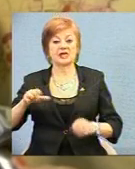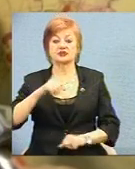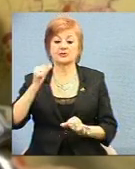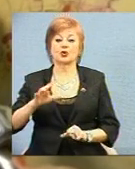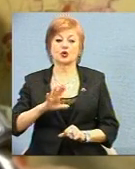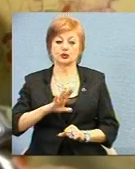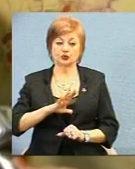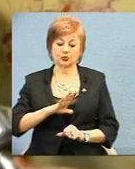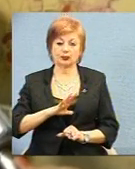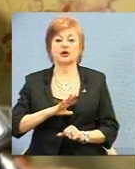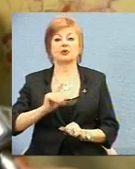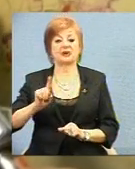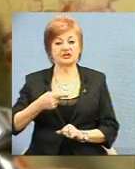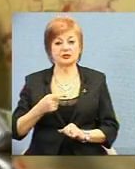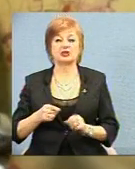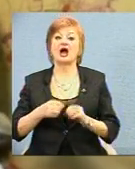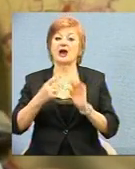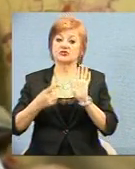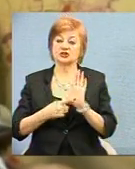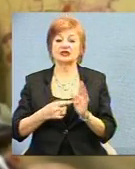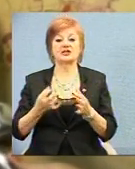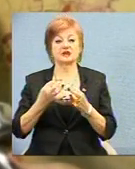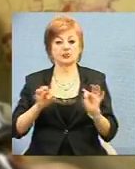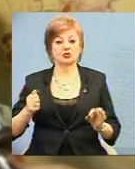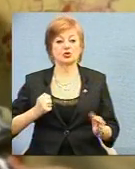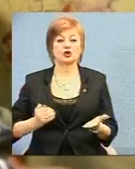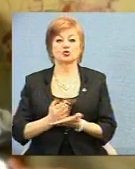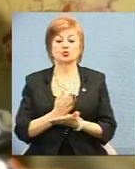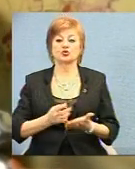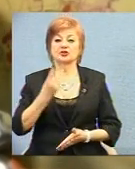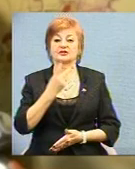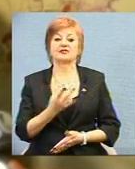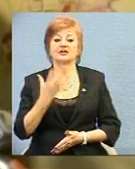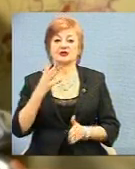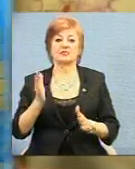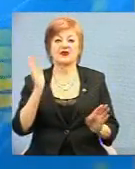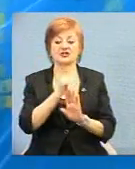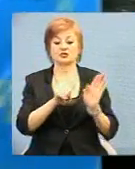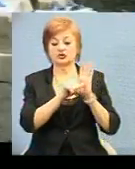році, демобілізований в 2016 році, служив 25-й воздушно-десантній бригаді.